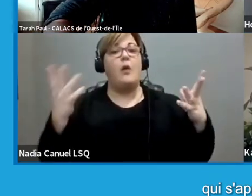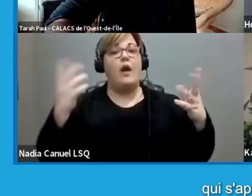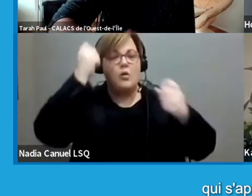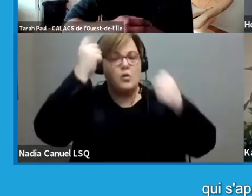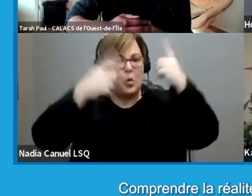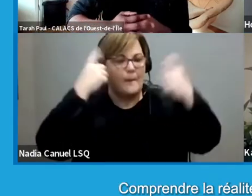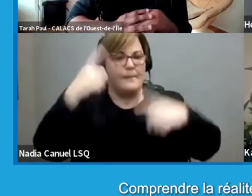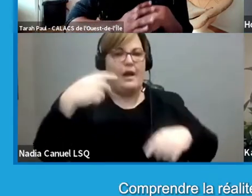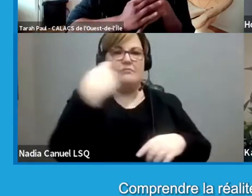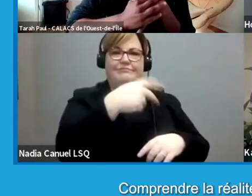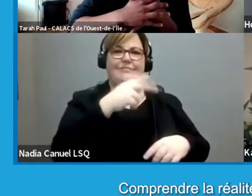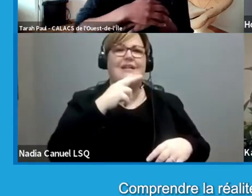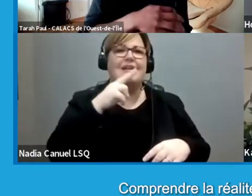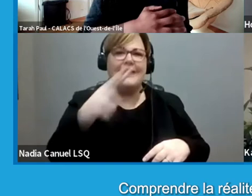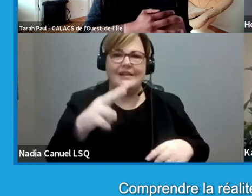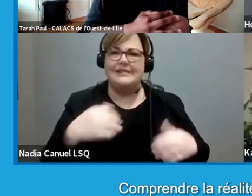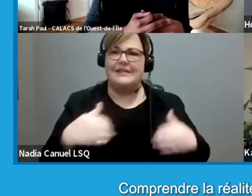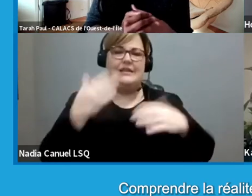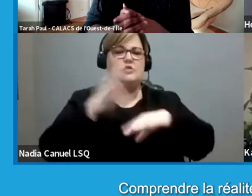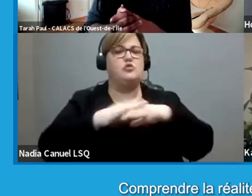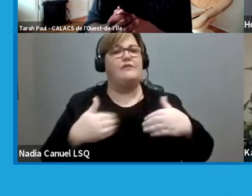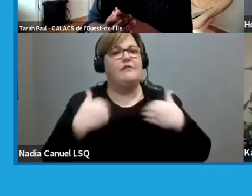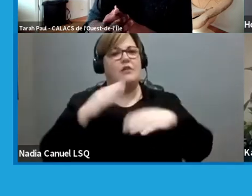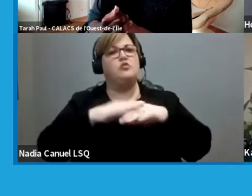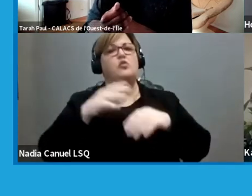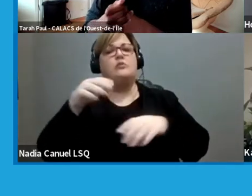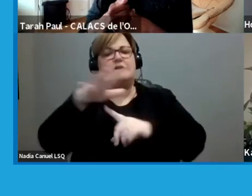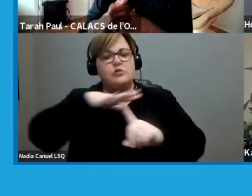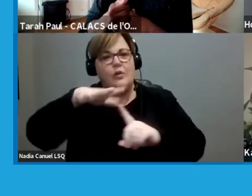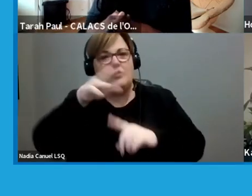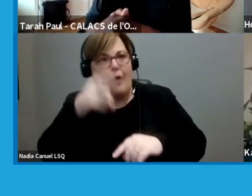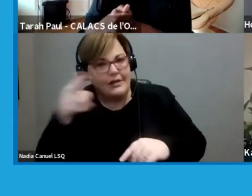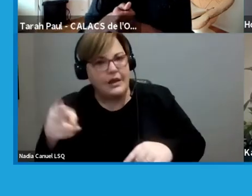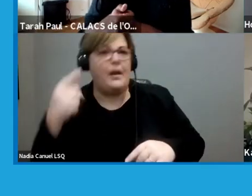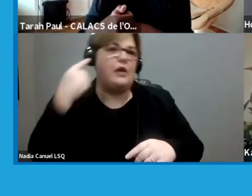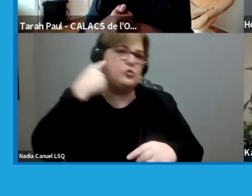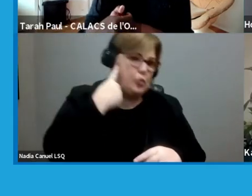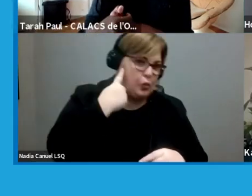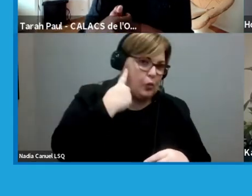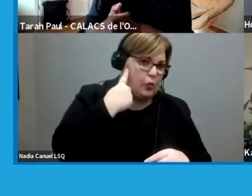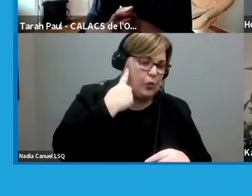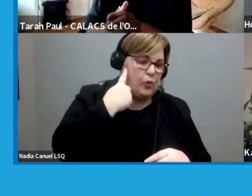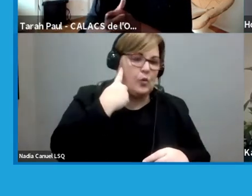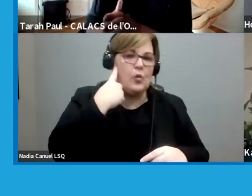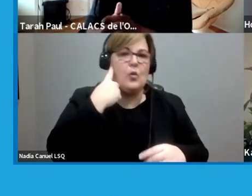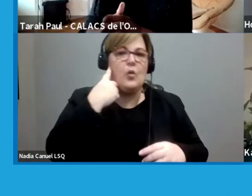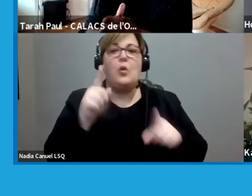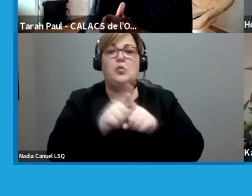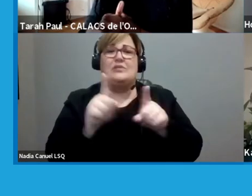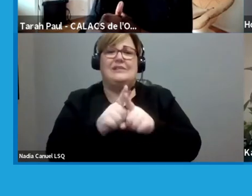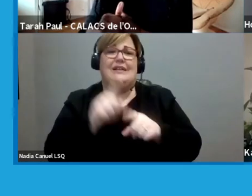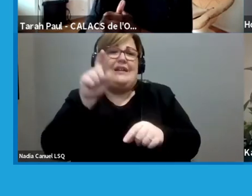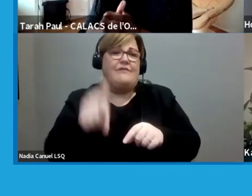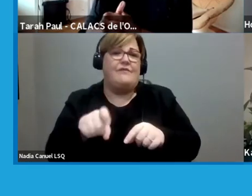les réalités, comprendre la réalité des survivantes en situation de handicap et les survivantes sourdes et créer un